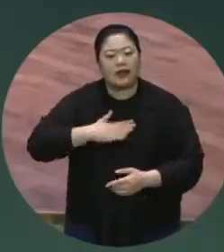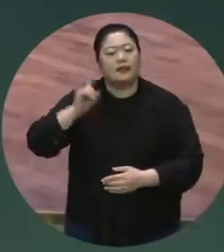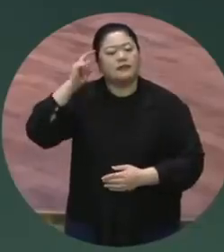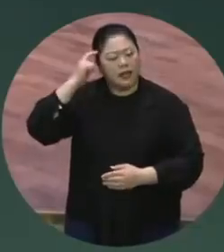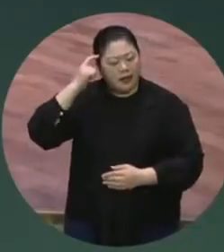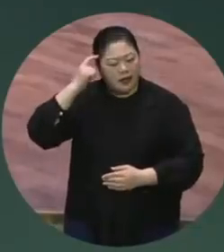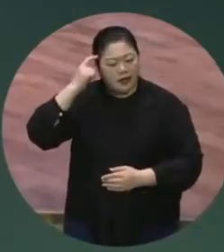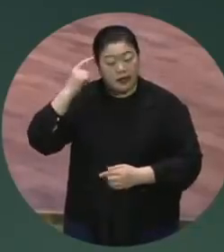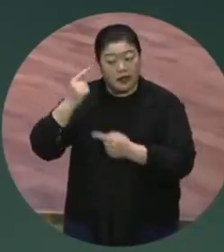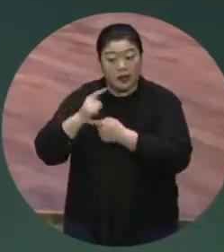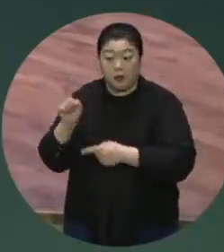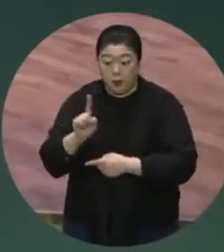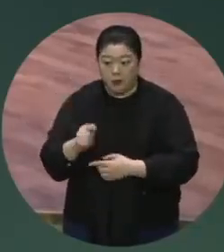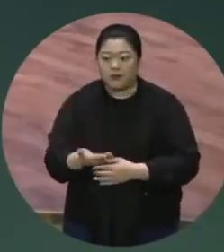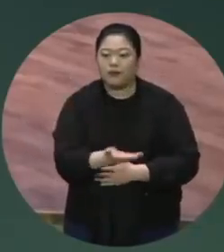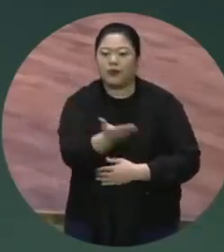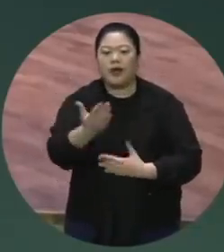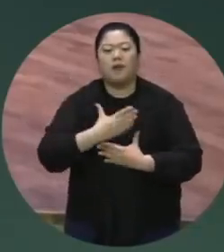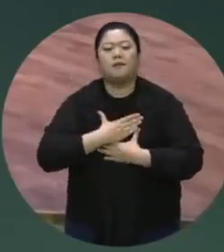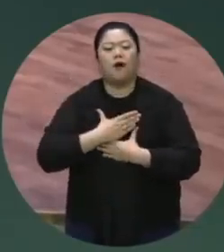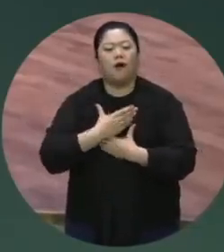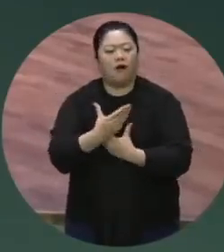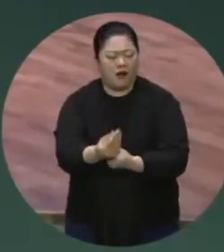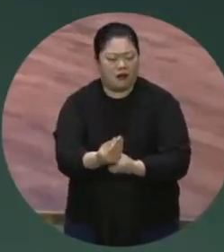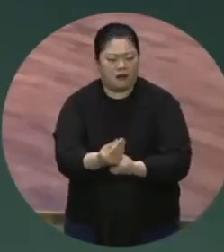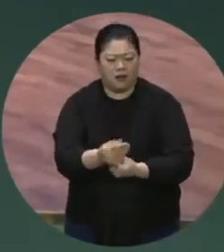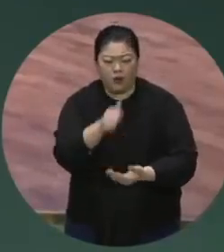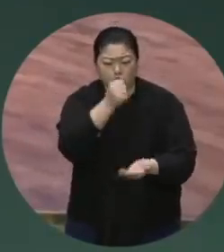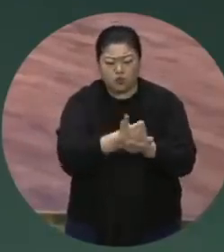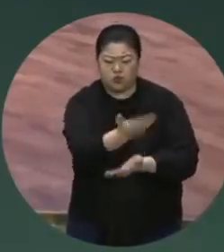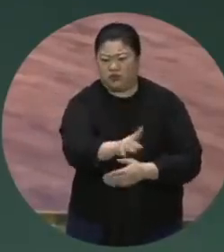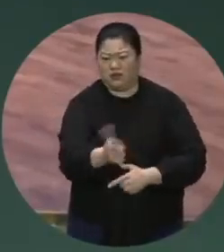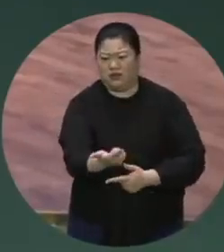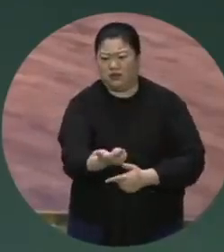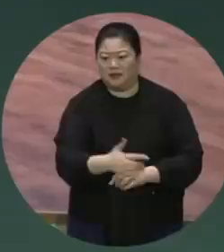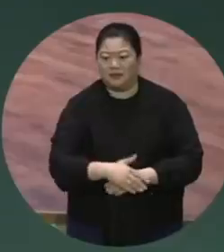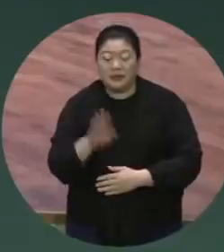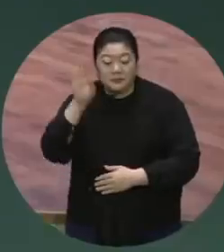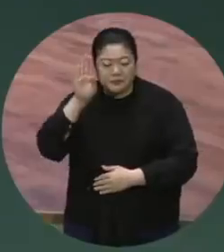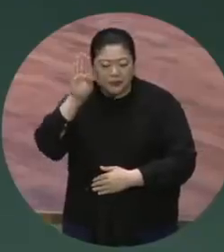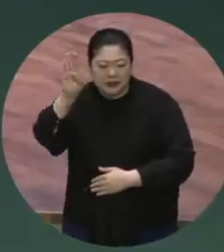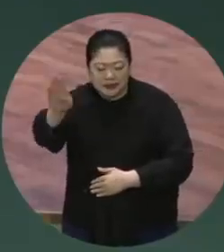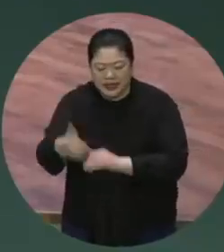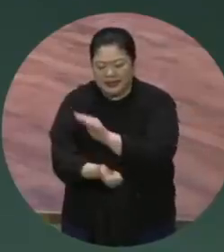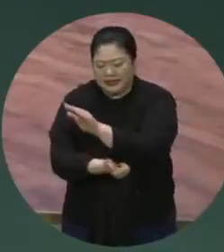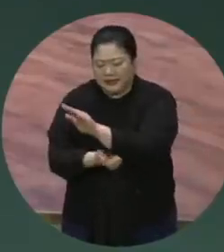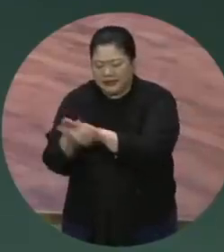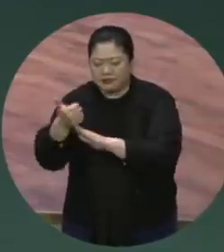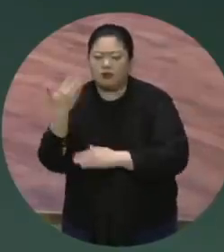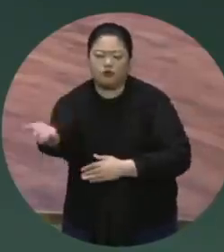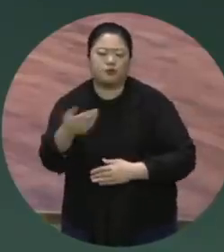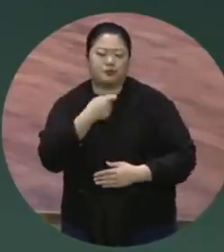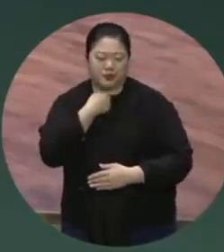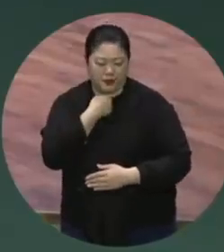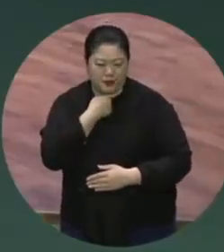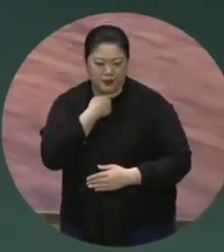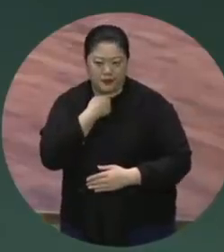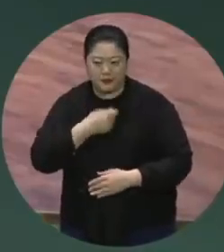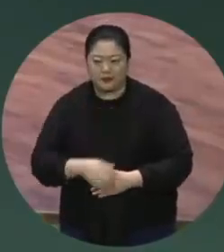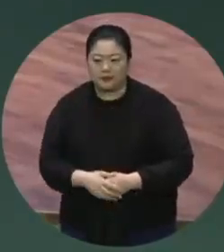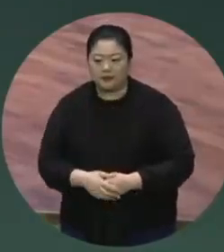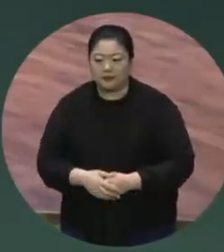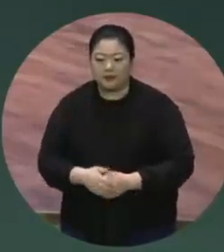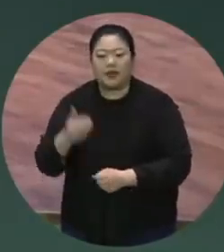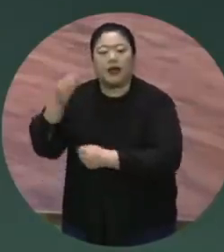아나니 평안이요 재앙이 아니니라 너희에게 미래와 희망을 주는 것이니라.